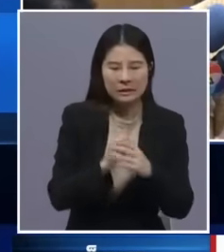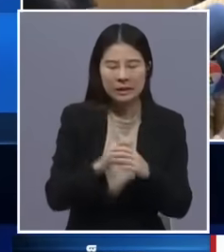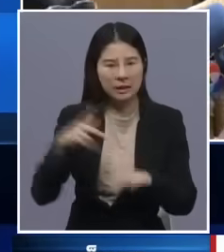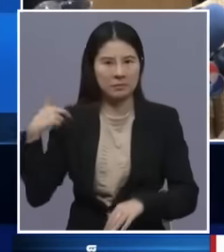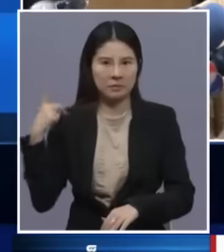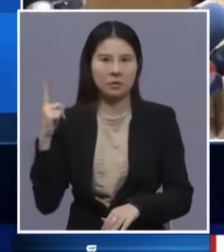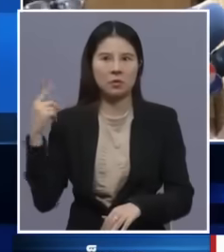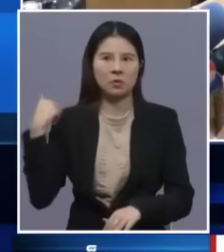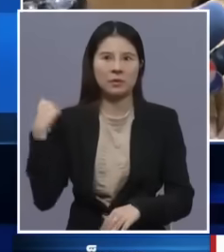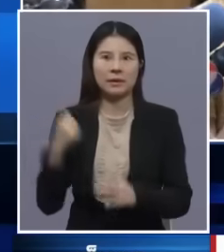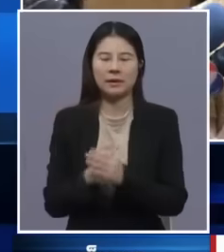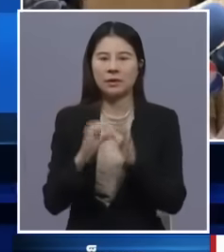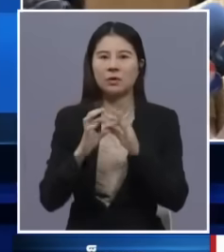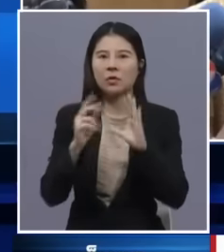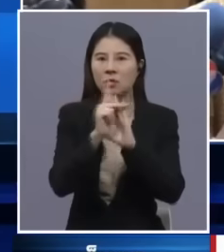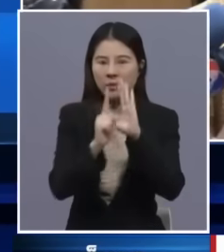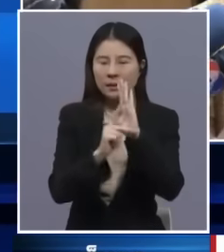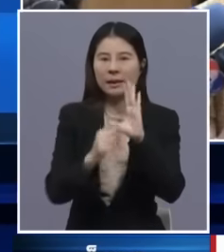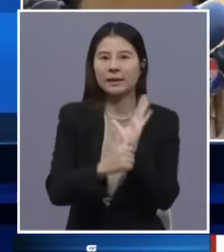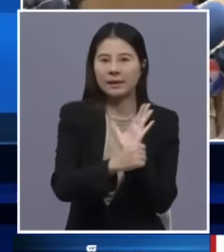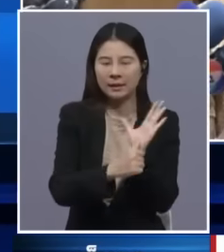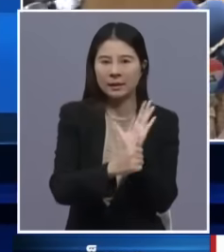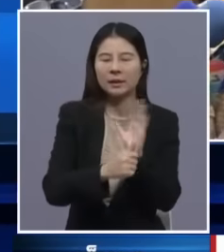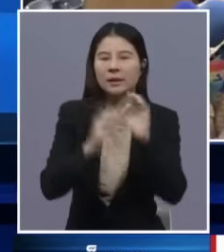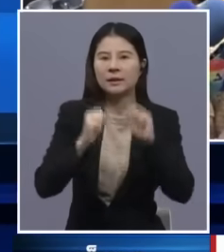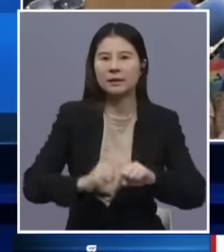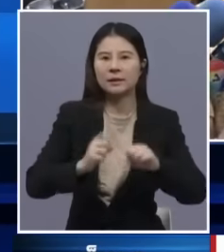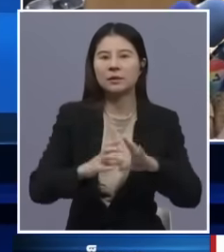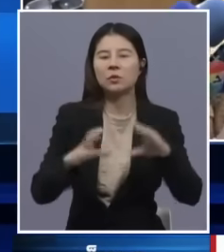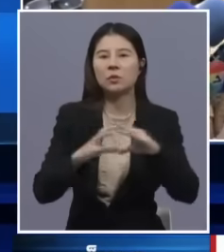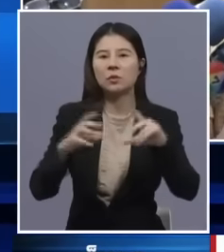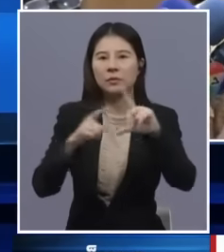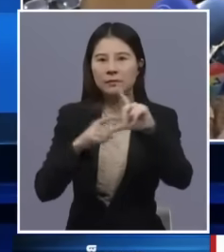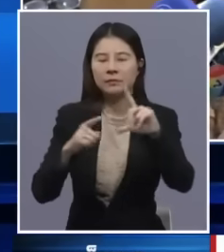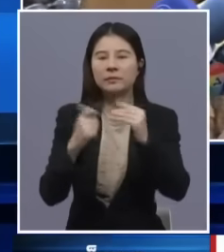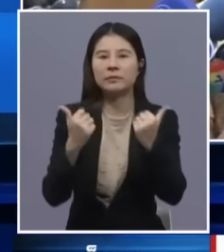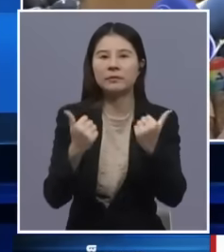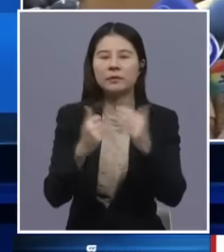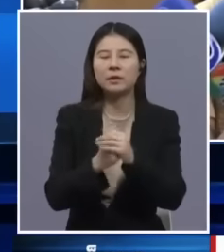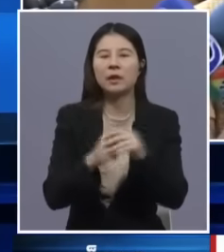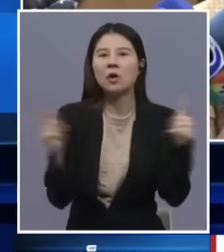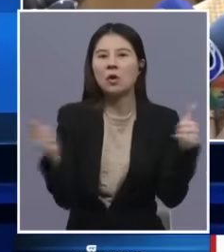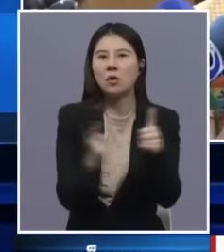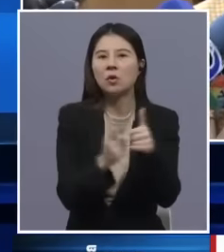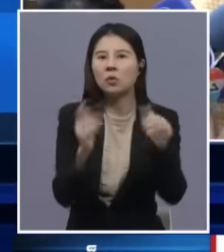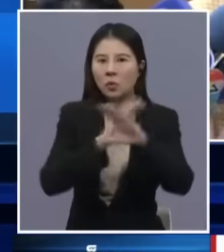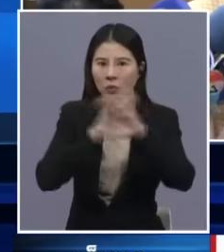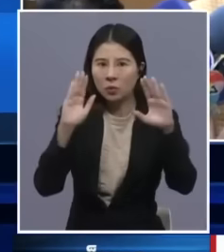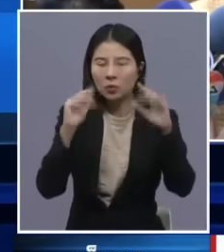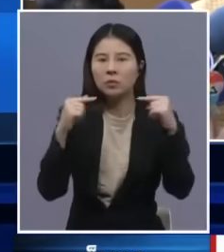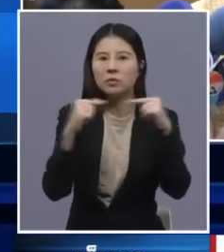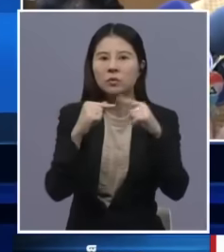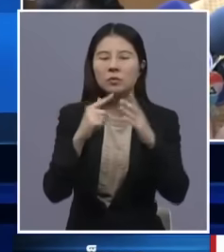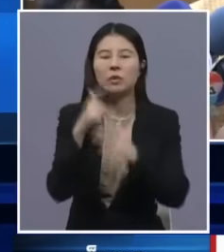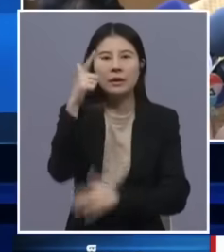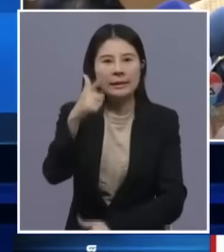รื่องนี้ก็เป็นการตัดสินใจของพรรคก้าวไกลด้วยเมื่อถามถึงการนิรโทษกรรมที่อาจจะเข้าข่ายคดีของคุณทักษิณ